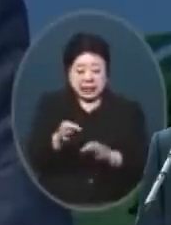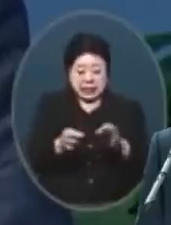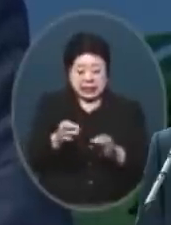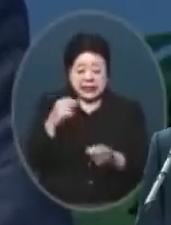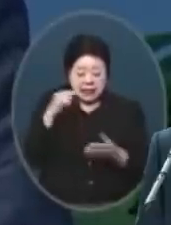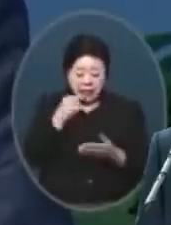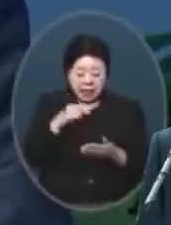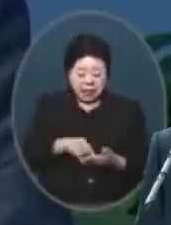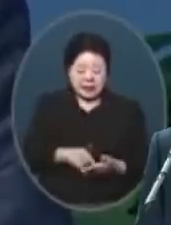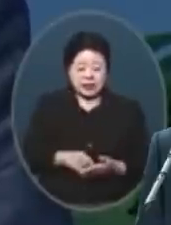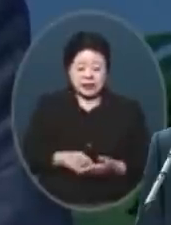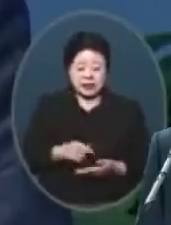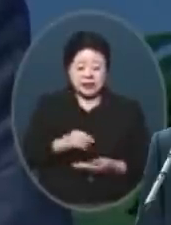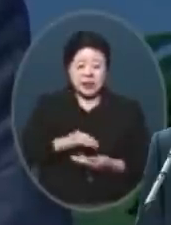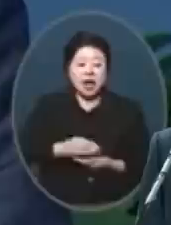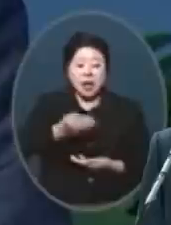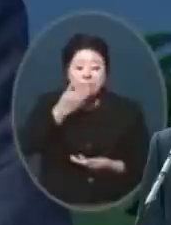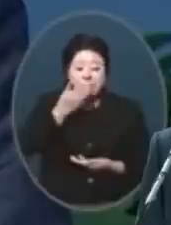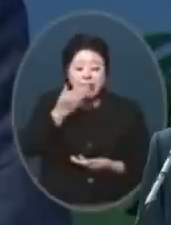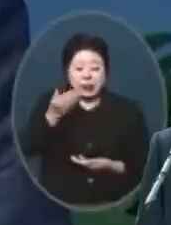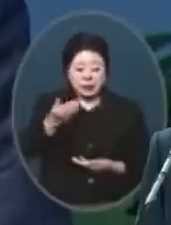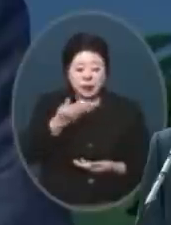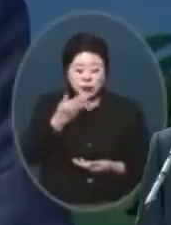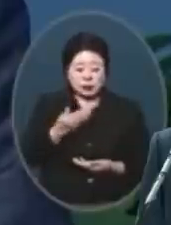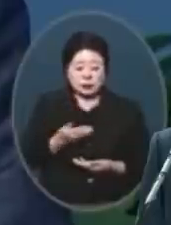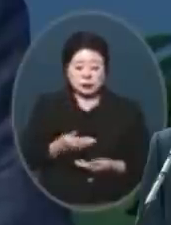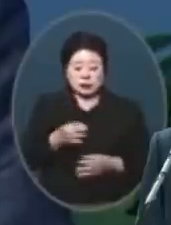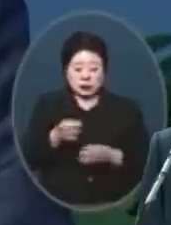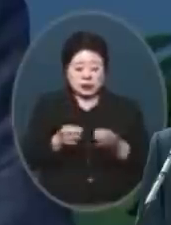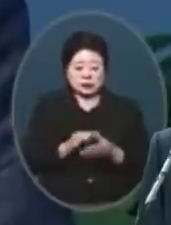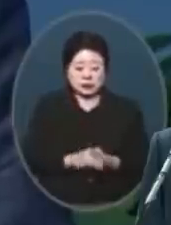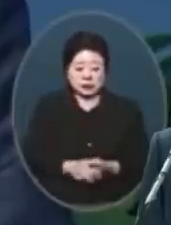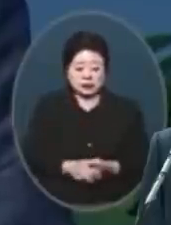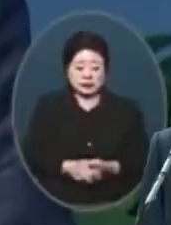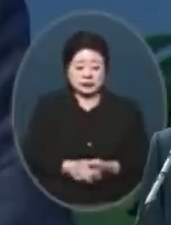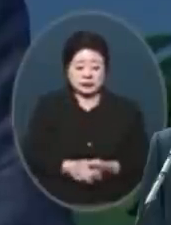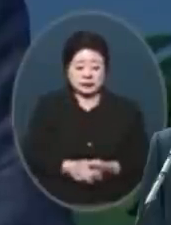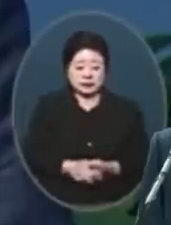간단히 요기를 하도록 그렇게 도왔습니다.